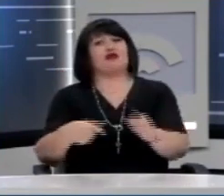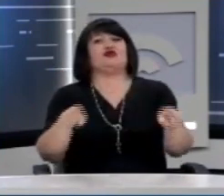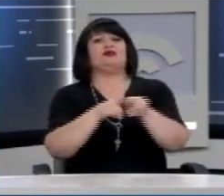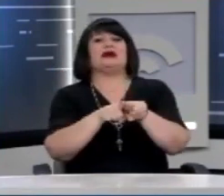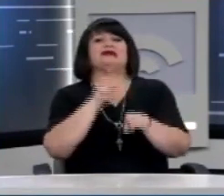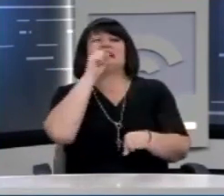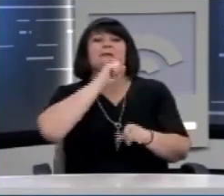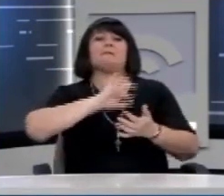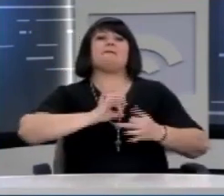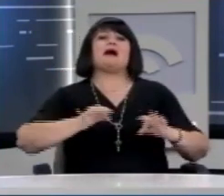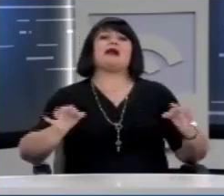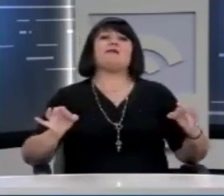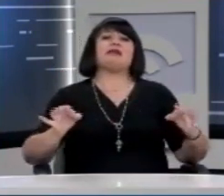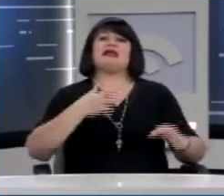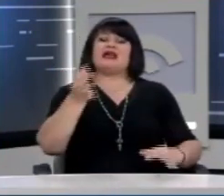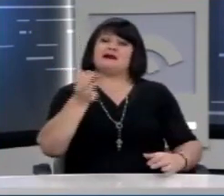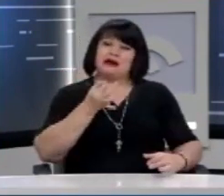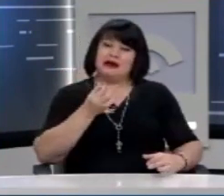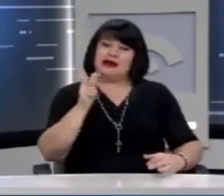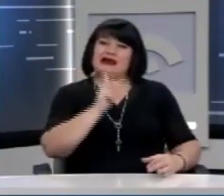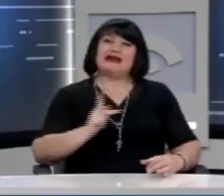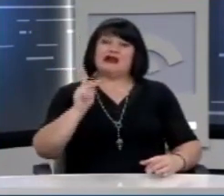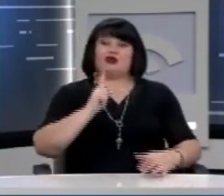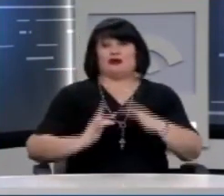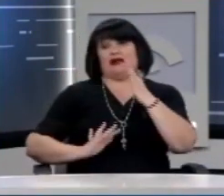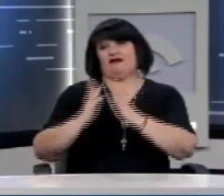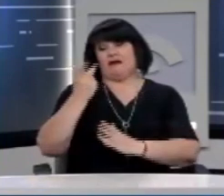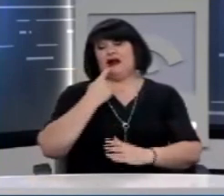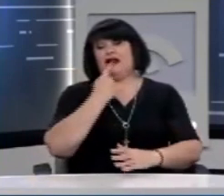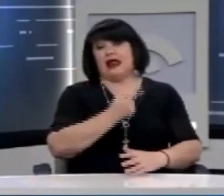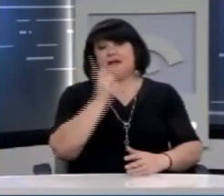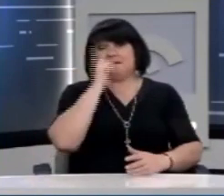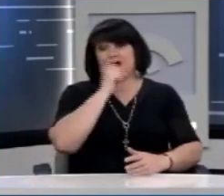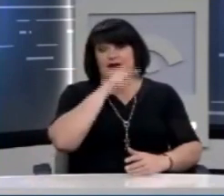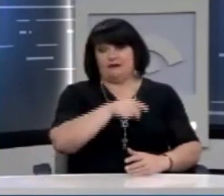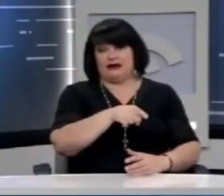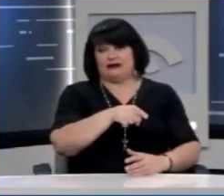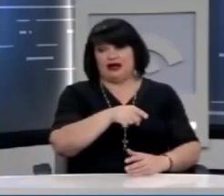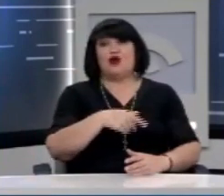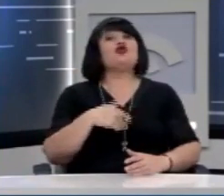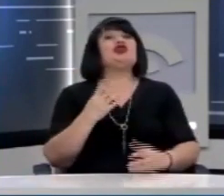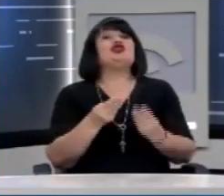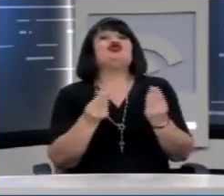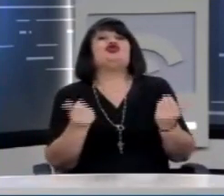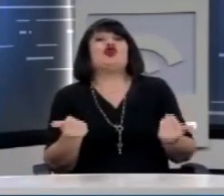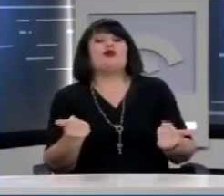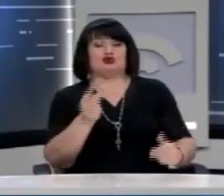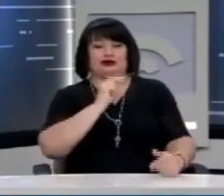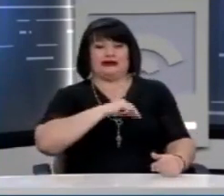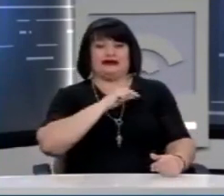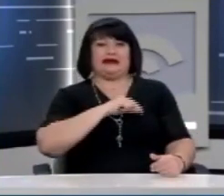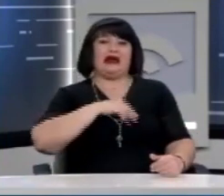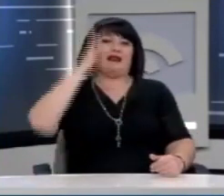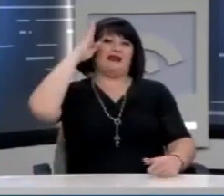γνωστό παραμύθι ότι η κοινωνική ευημερία σε αυτόν τον τόπο θα έρθει με την ενίσχυση των κερδών